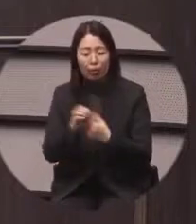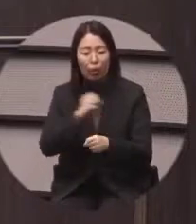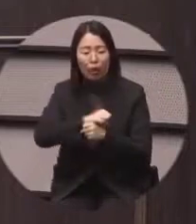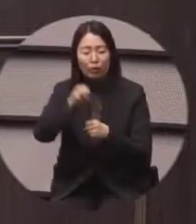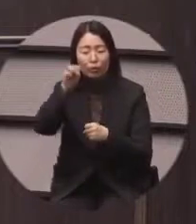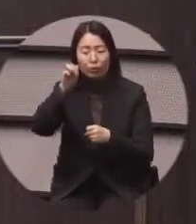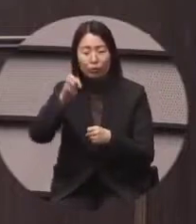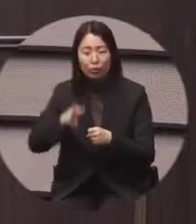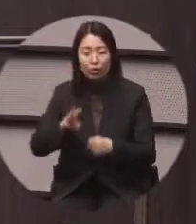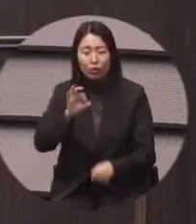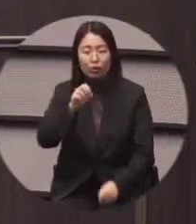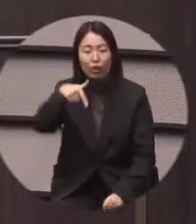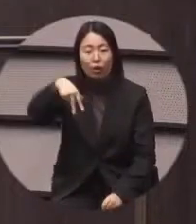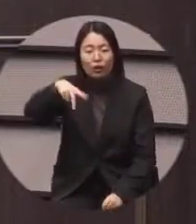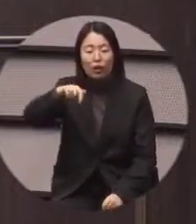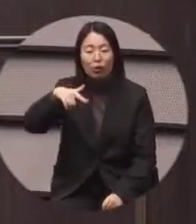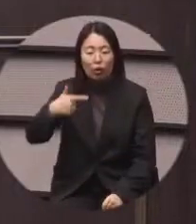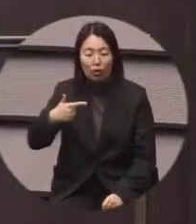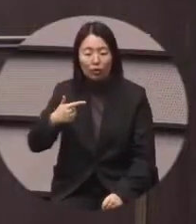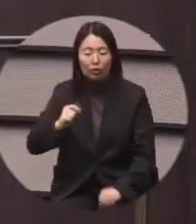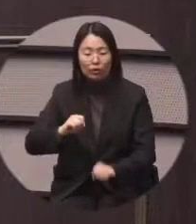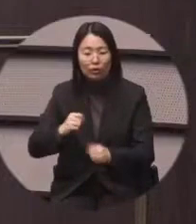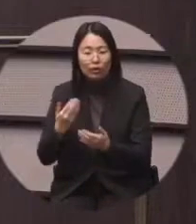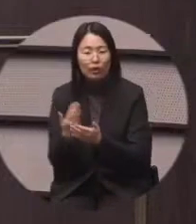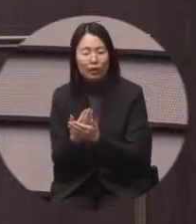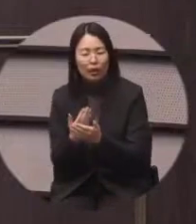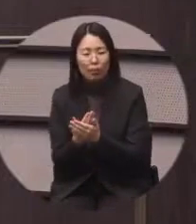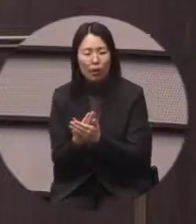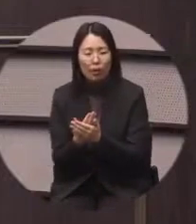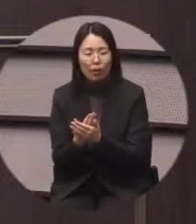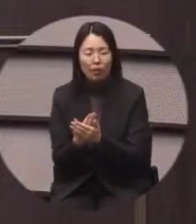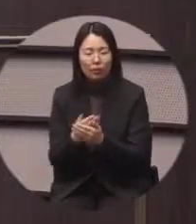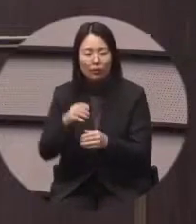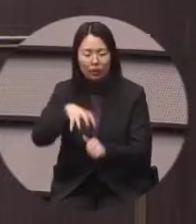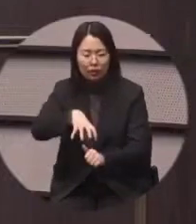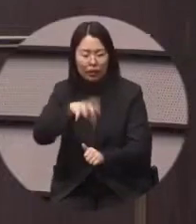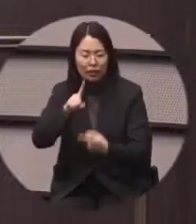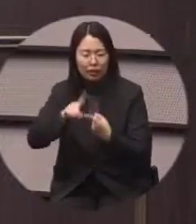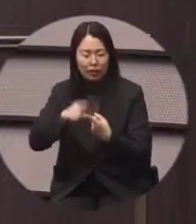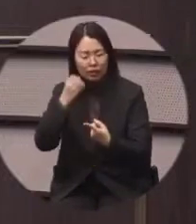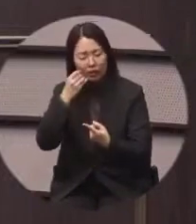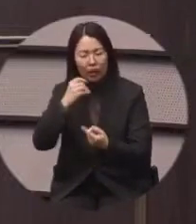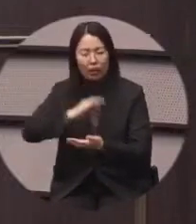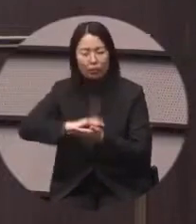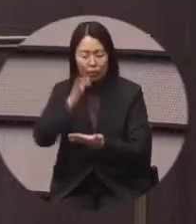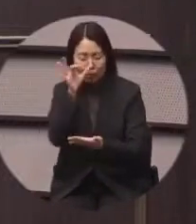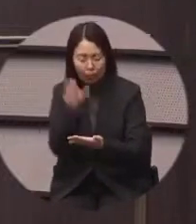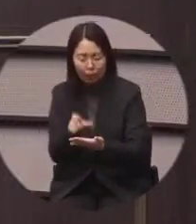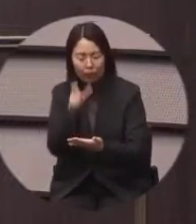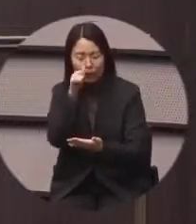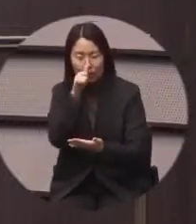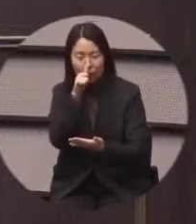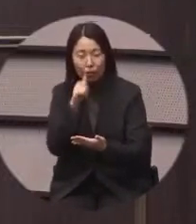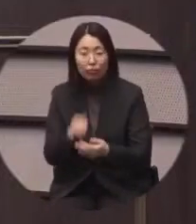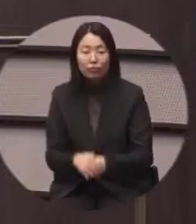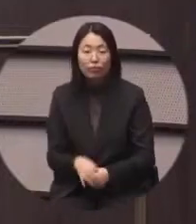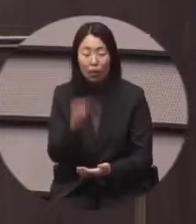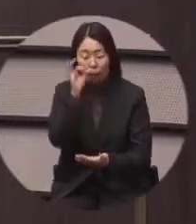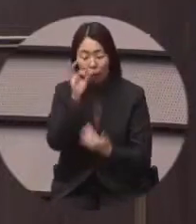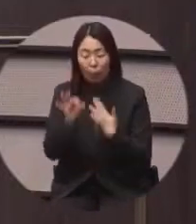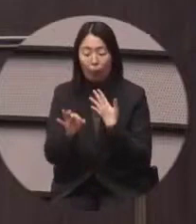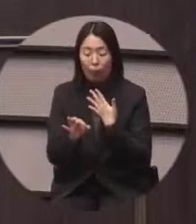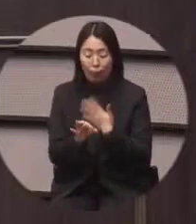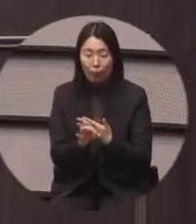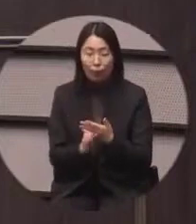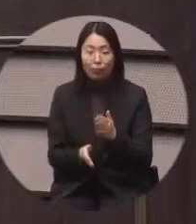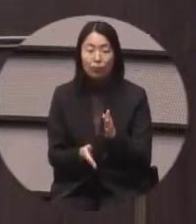제한 해제라는 제목의 이해하기 힘든 기사를 접했습니다. 주된 내용은 도시개발 계획에